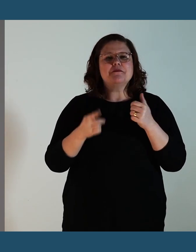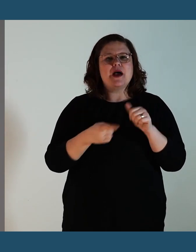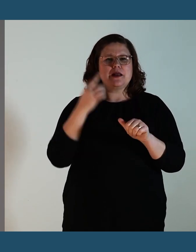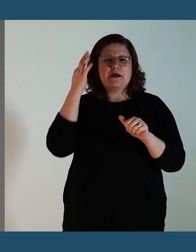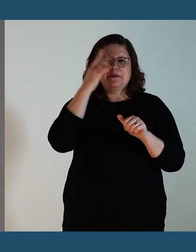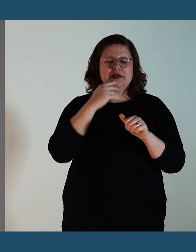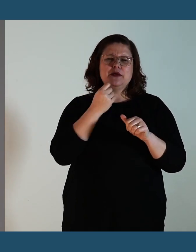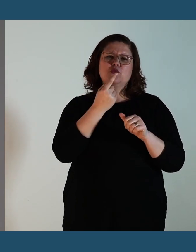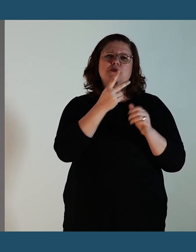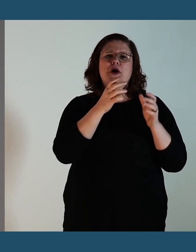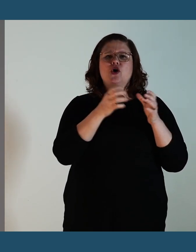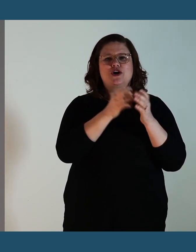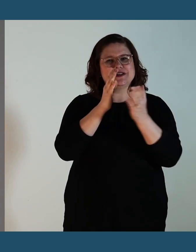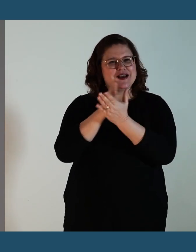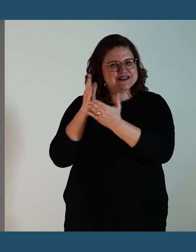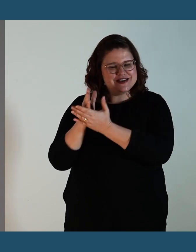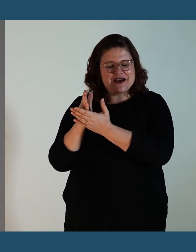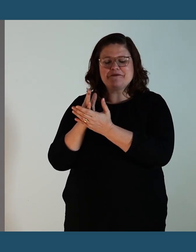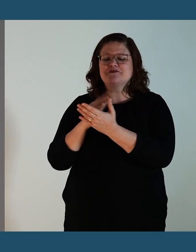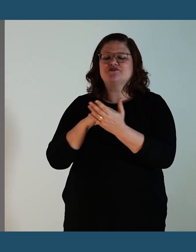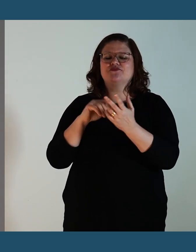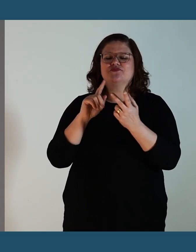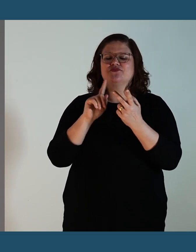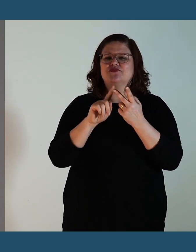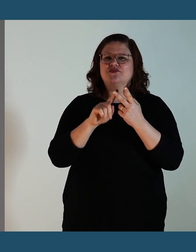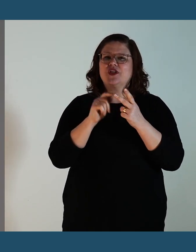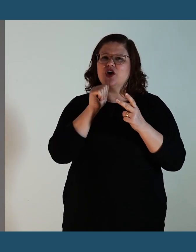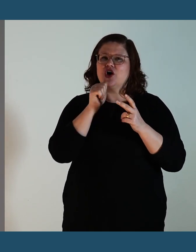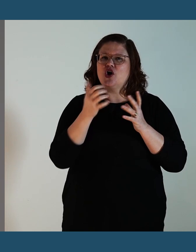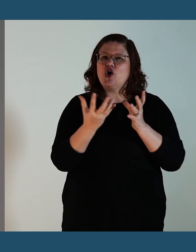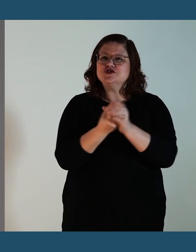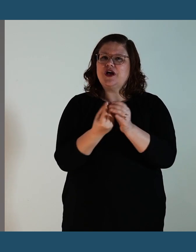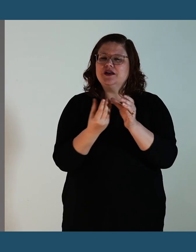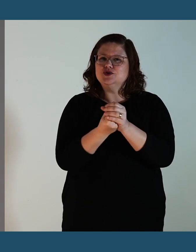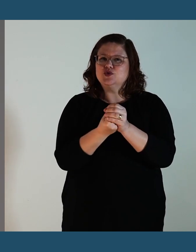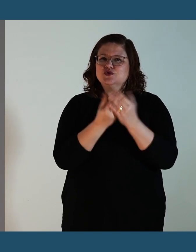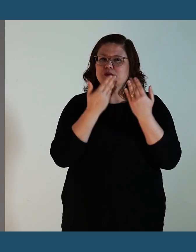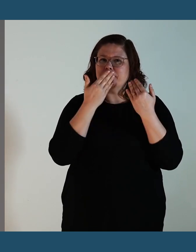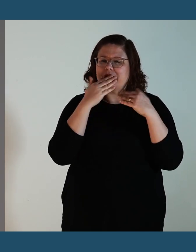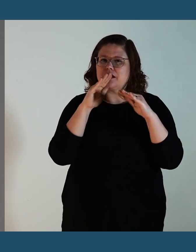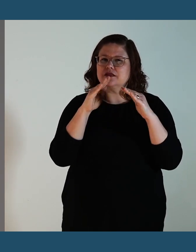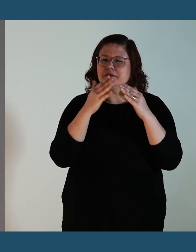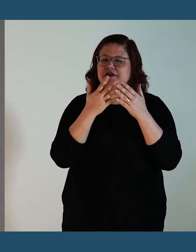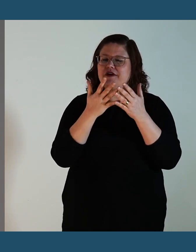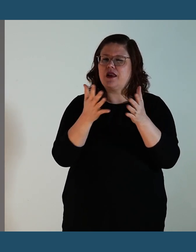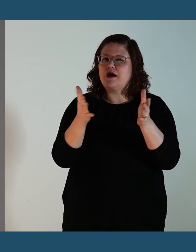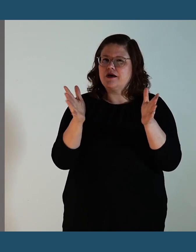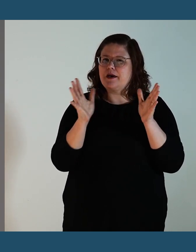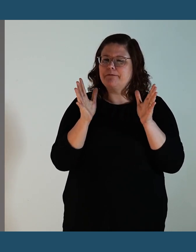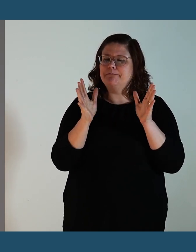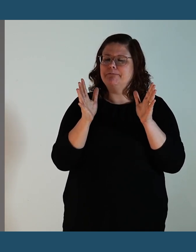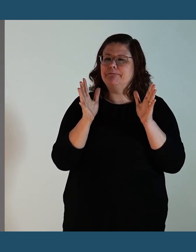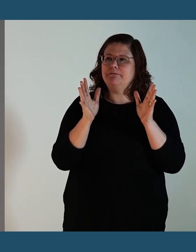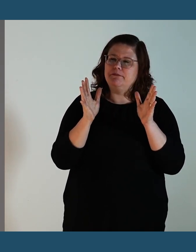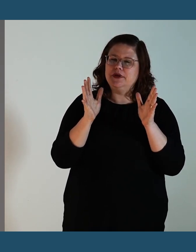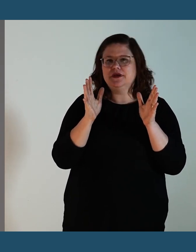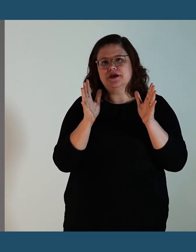on pari konkreettista asiaa, mutta sitten tämä tavallaan osallisuuden parantaminen, se on laajemmassa mittakaavassa niin kuin tavallaan